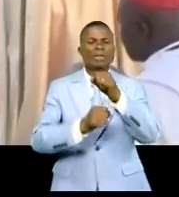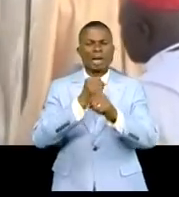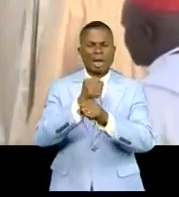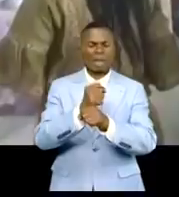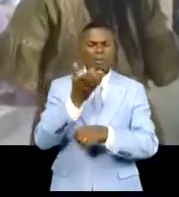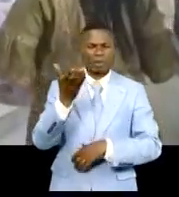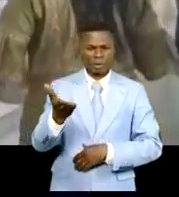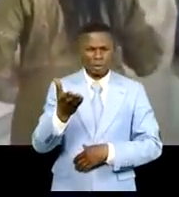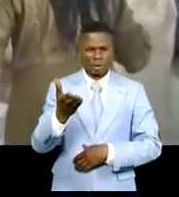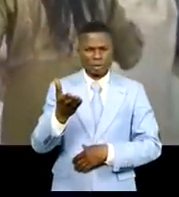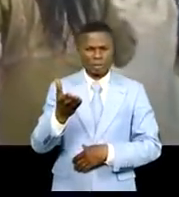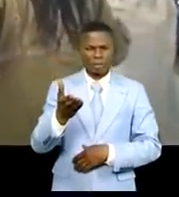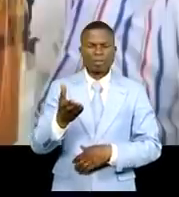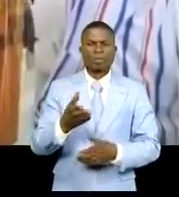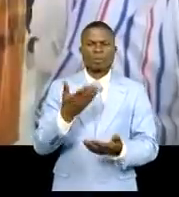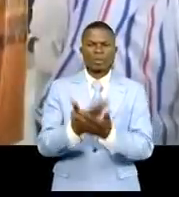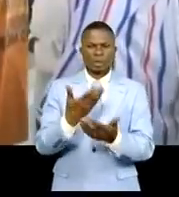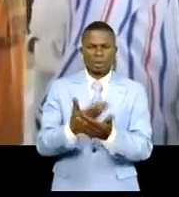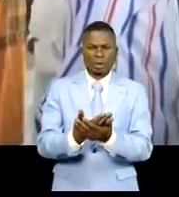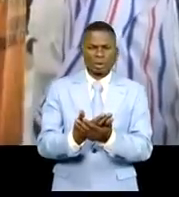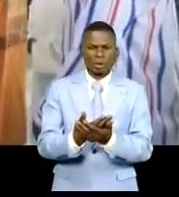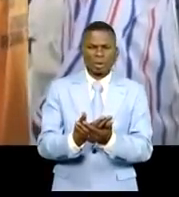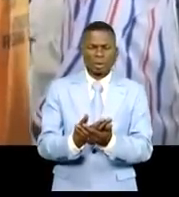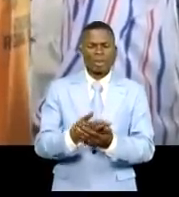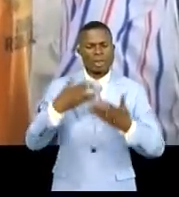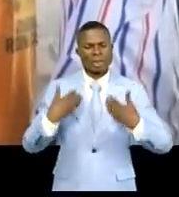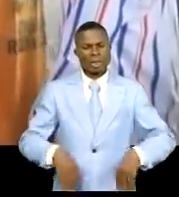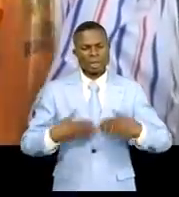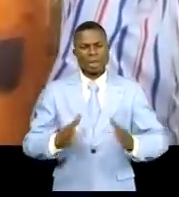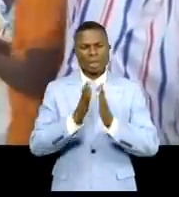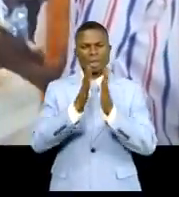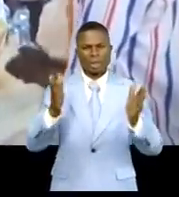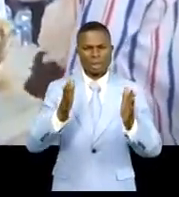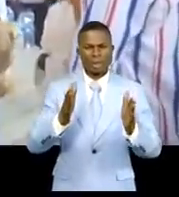d'existence. Gratification immédiate de cette célébration,